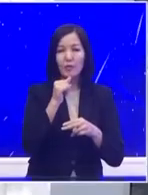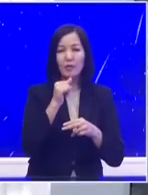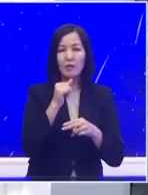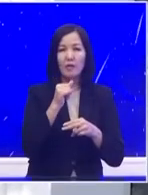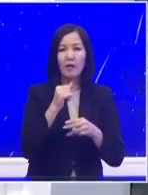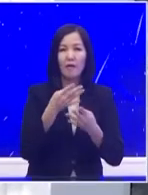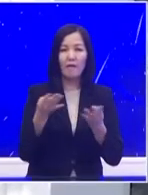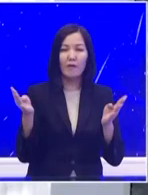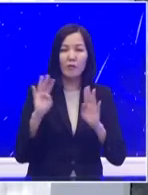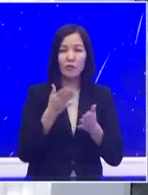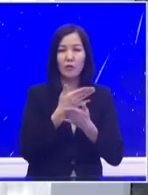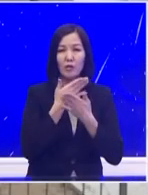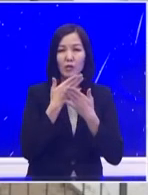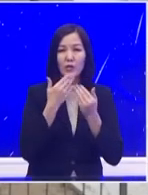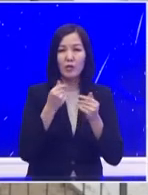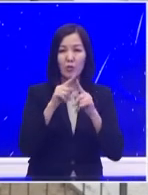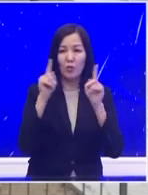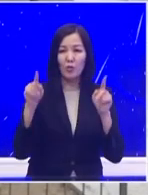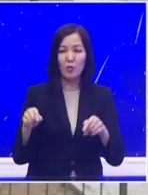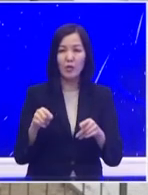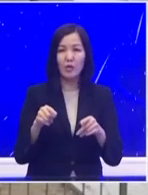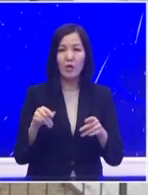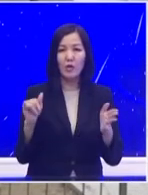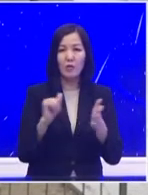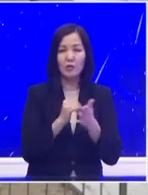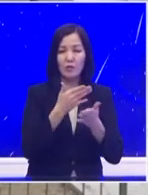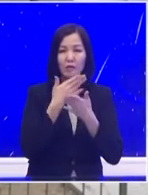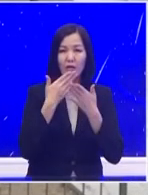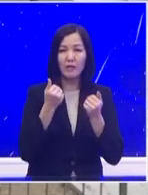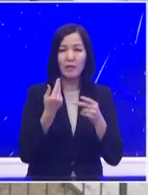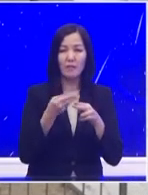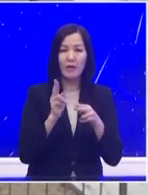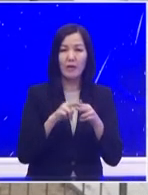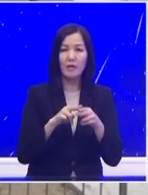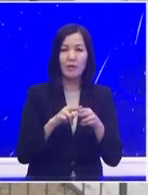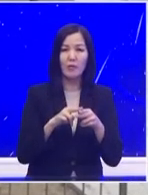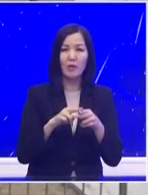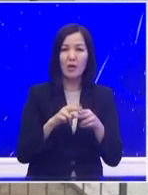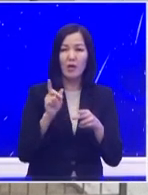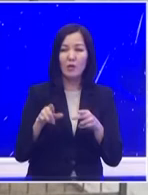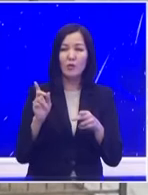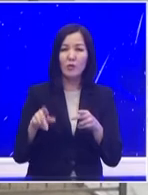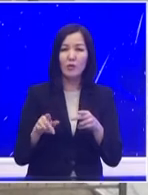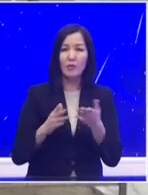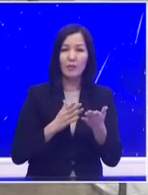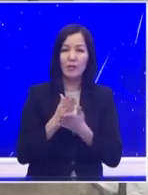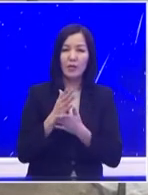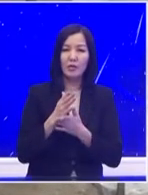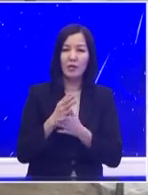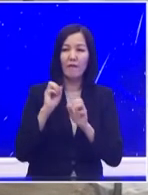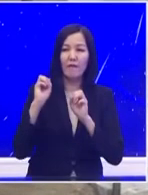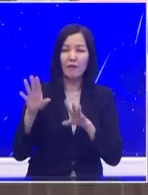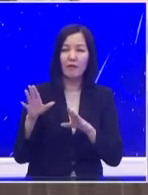В округе нет ни одной урны, не говоря о контейнере. Поэтому, видимо, люди, проезжающие здесь, выкидывают мусор